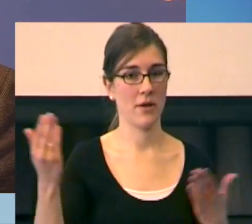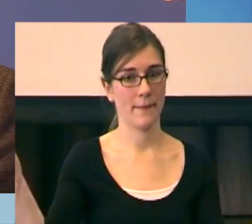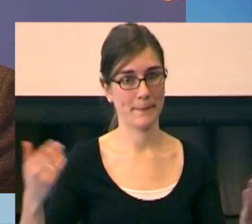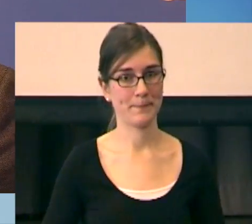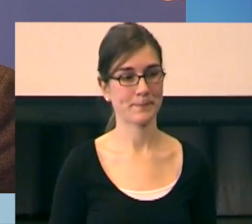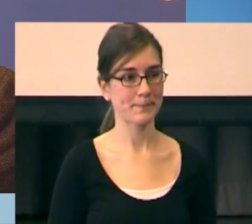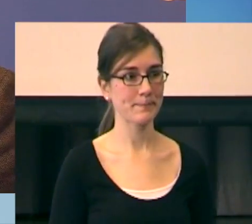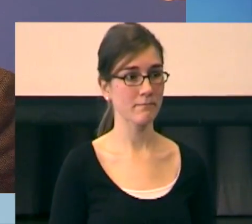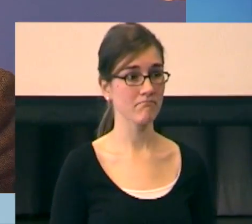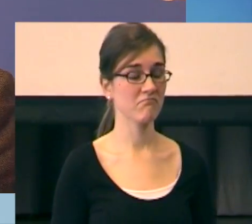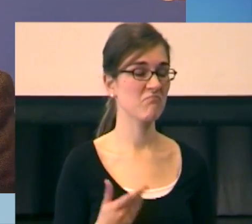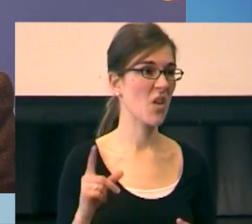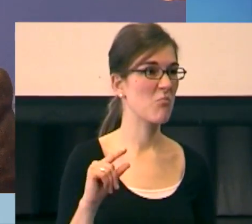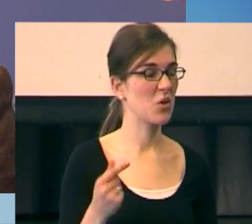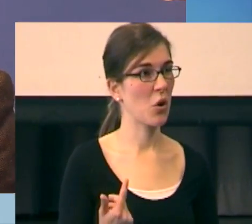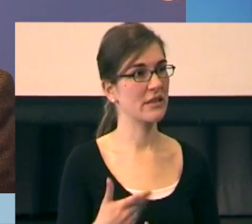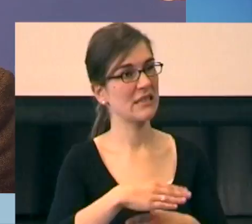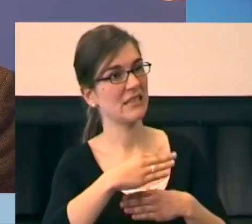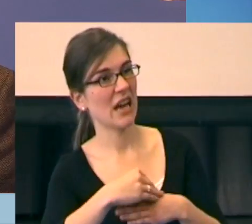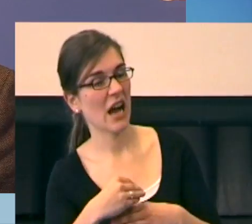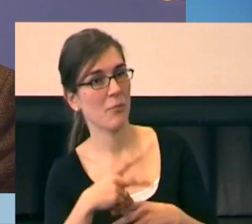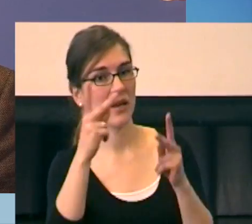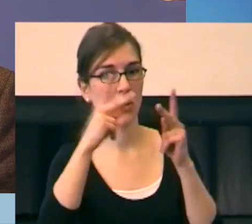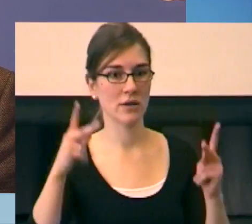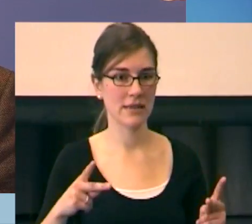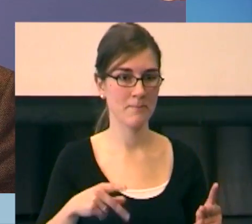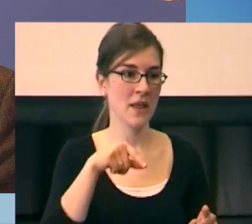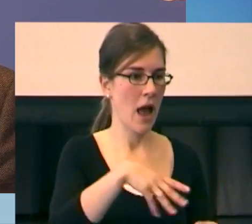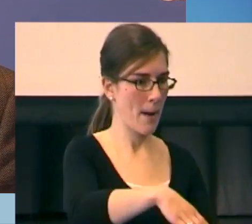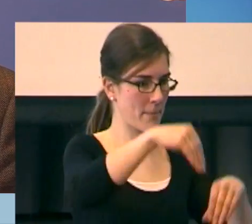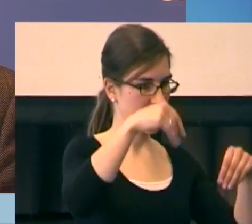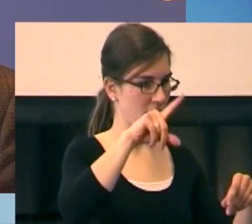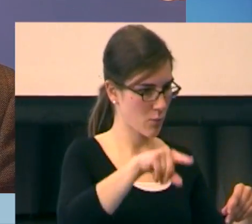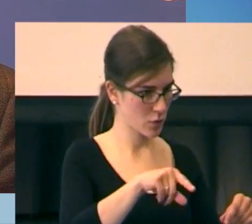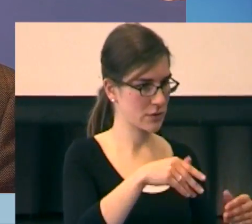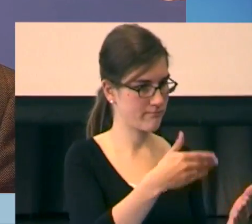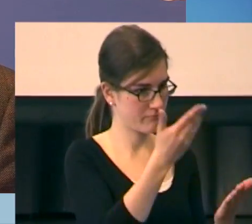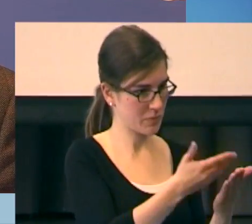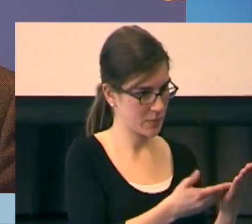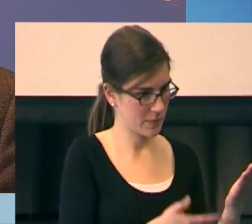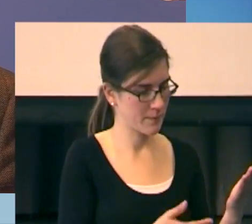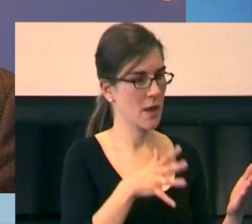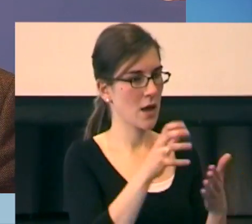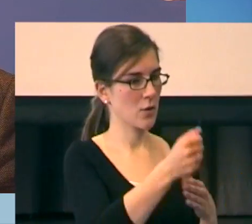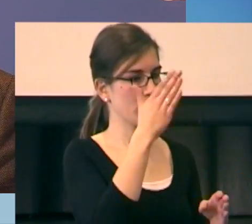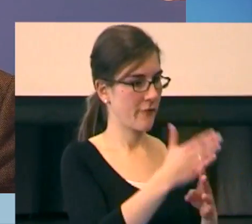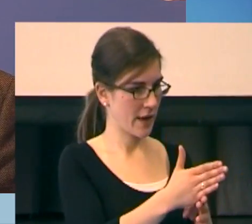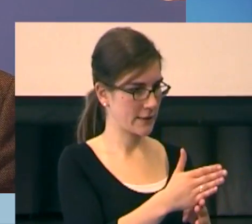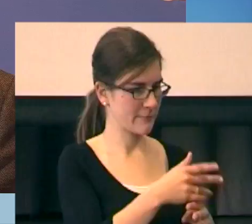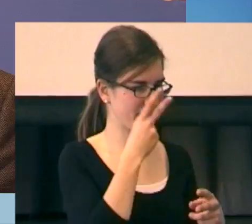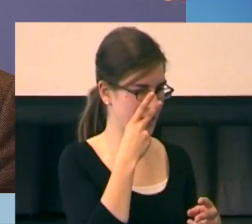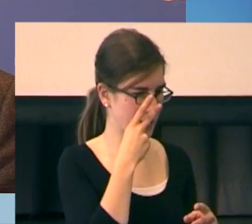Das heißt, die Therapiekonzepte müssen am Anfang einmal festgelegt werden, wenn die Diagnose gestellt worden ist. Können wir einen